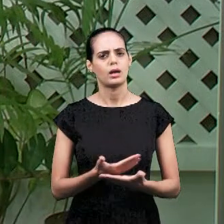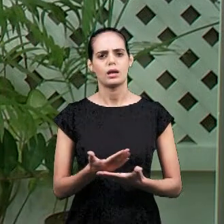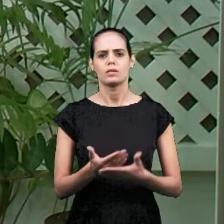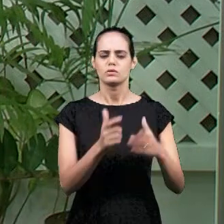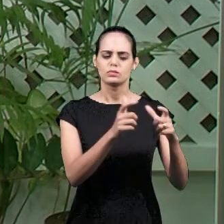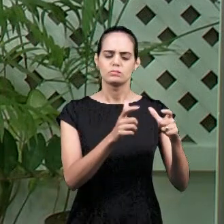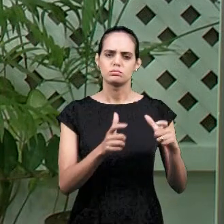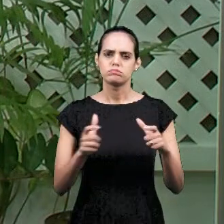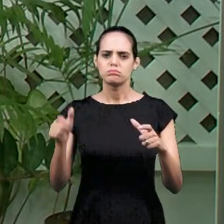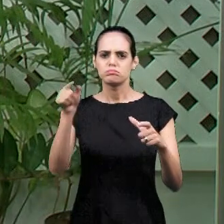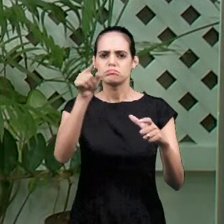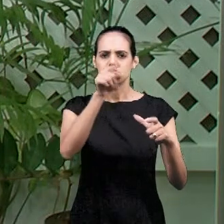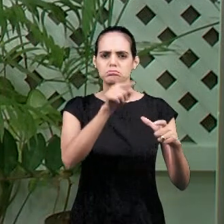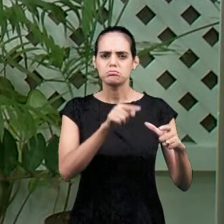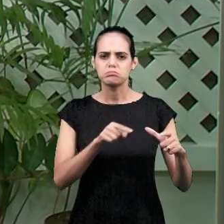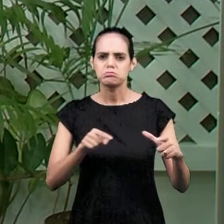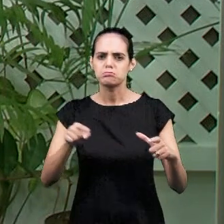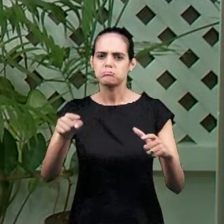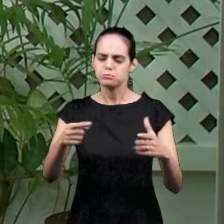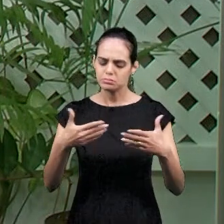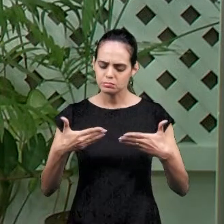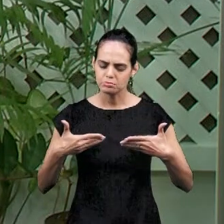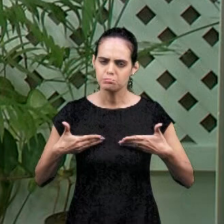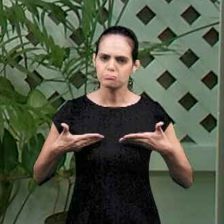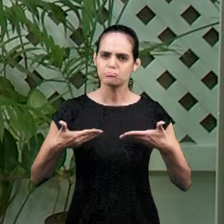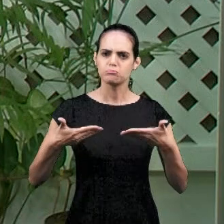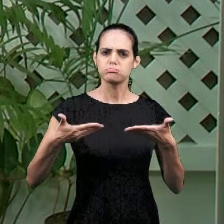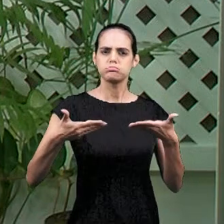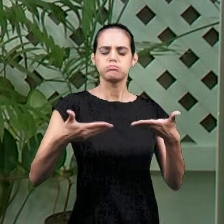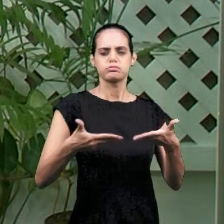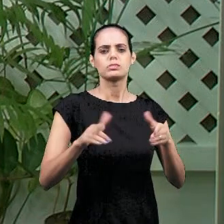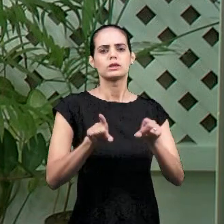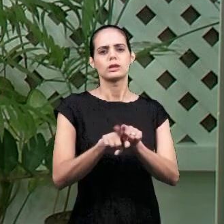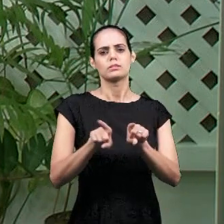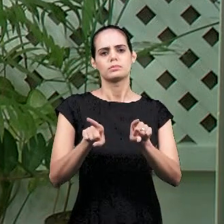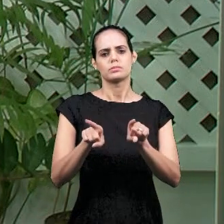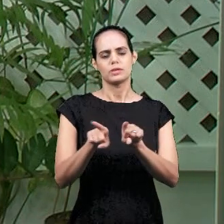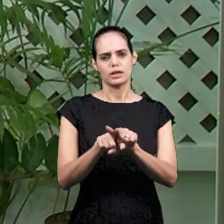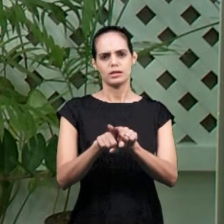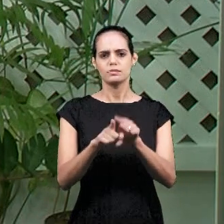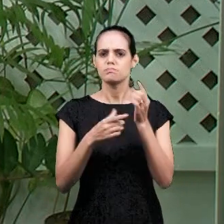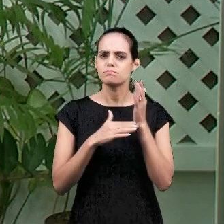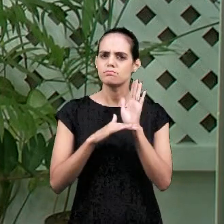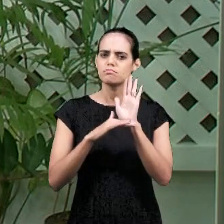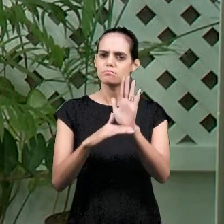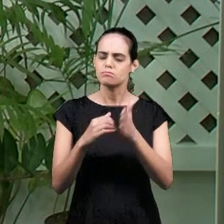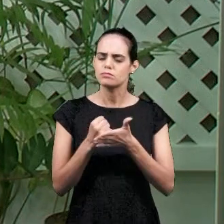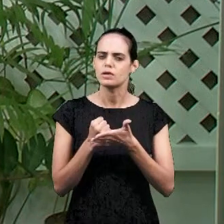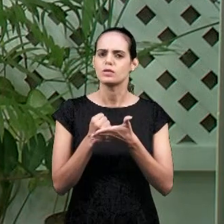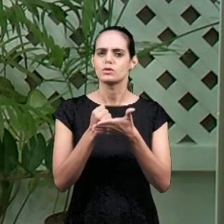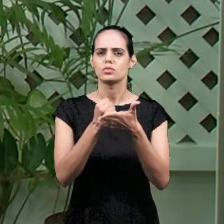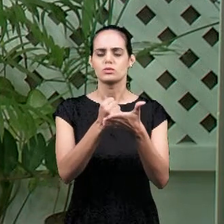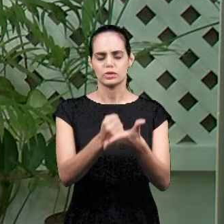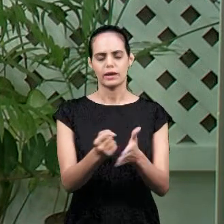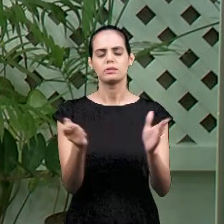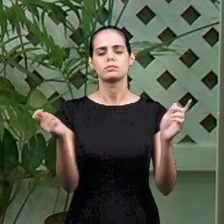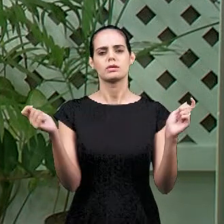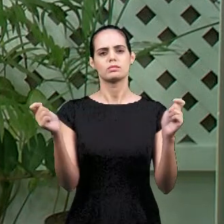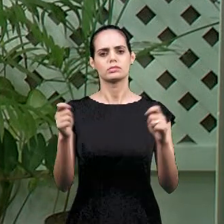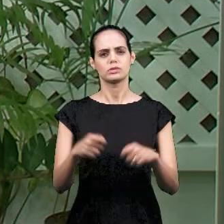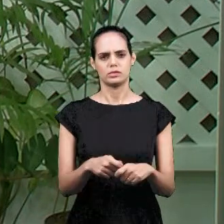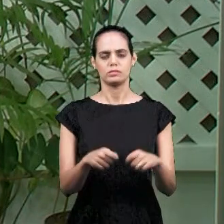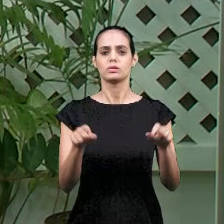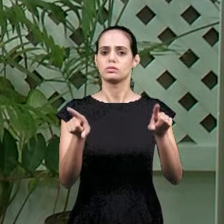sommes ensemble avec nos frères et sœurs, où qu'ils soient, et à disposition de nos frères et sœurs pour tout ce qui est possible de faire.